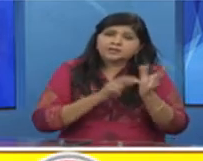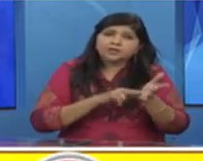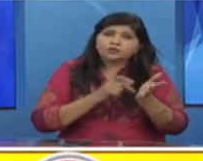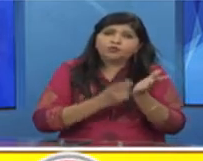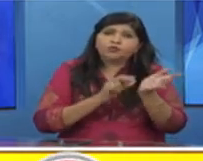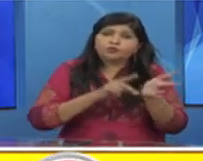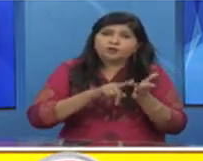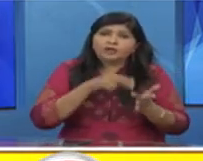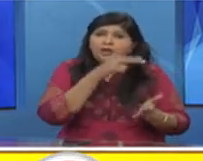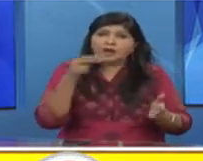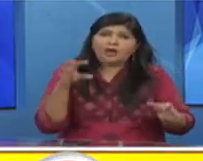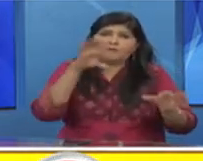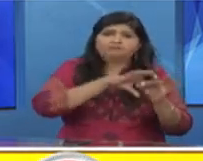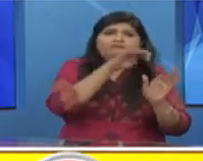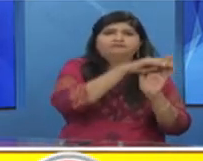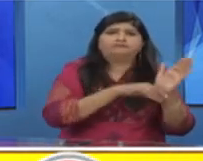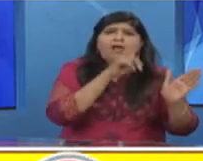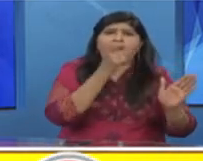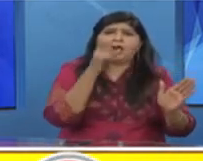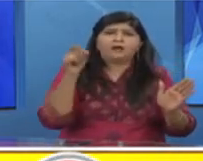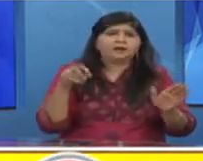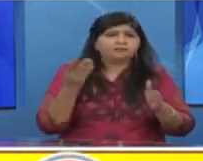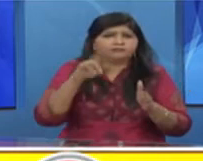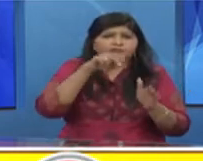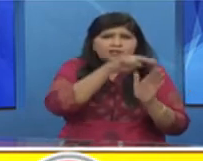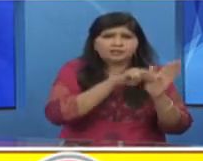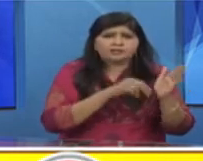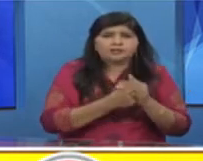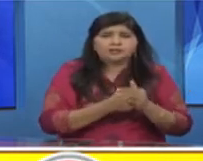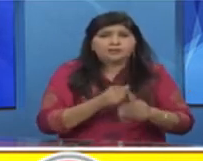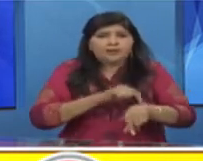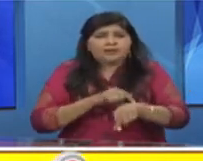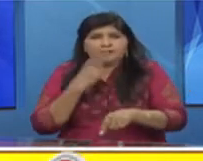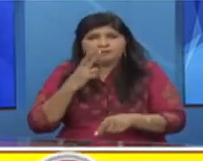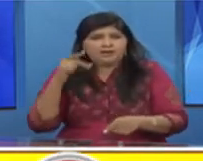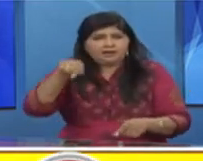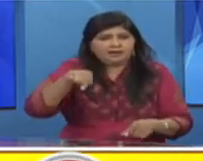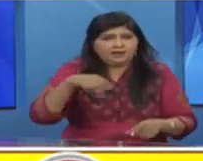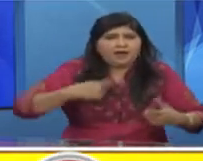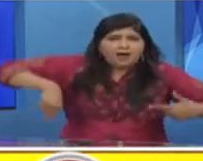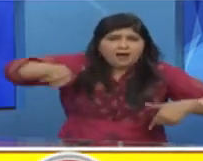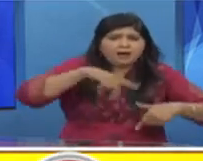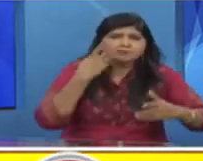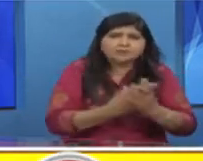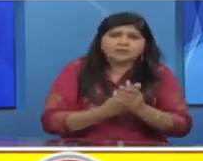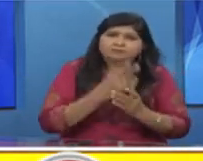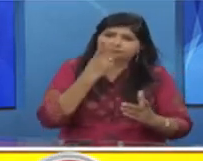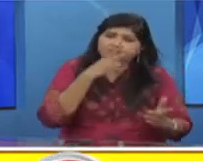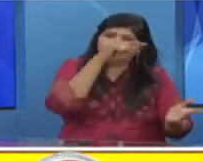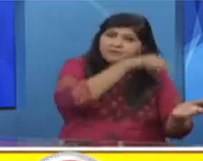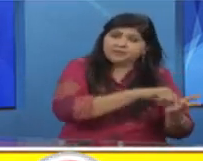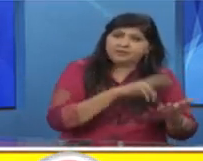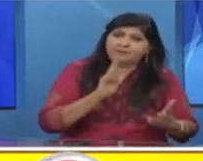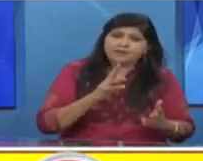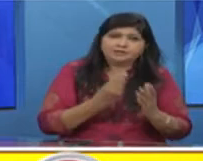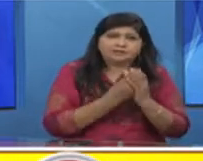है। मुझे आशा है कि आप सभी लोग अपने कीमती समय से कुछ वक्त निकालकर स्टैच्यू ऑफ यूनिटी